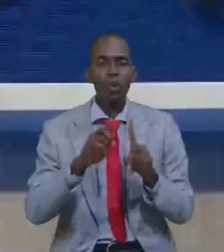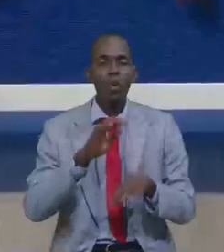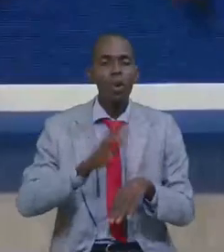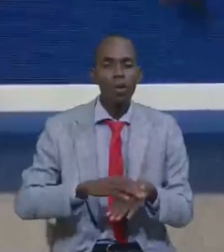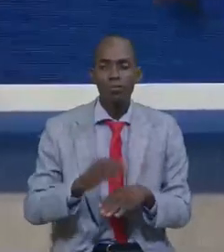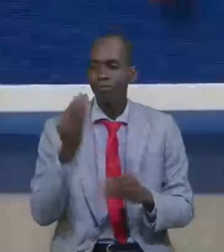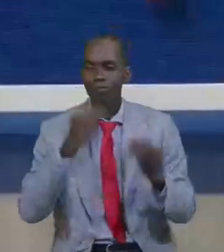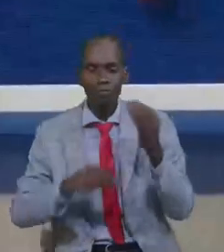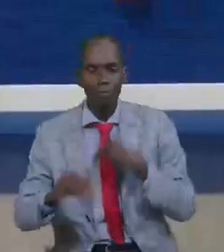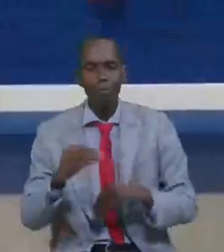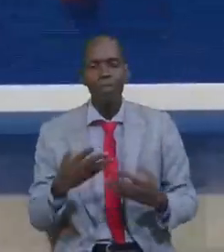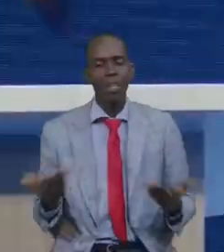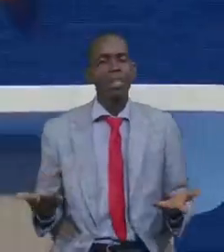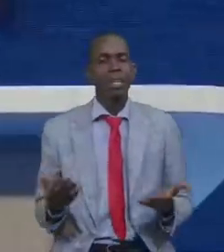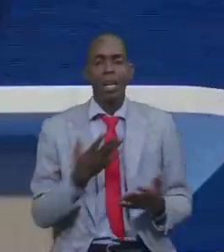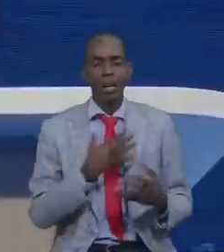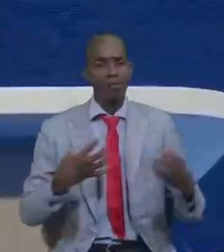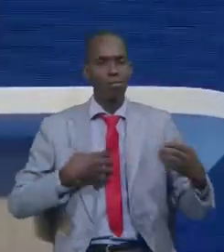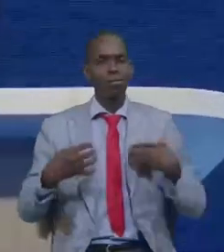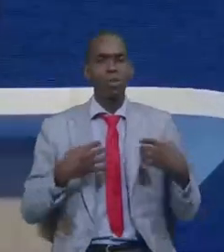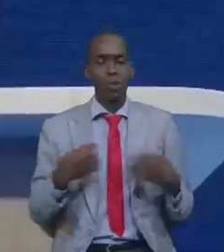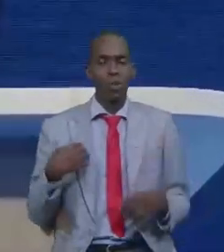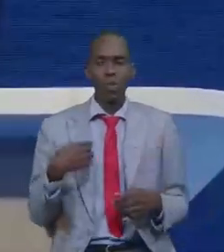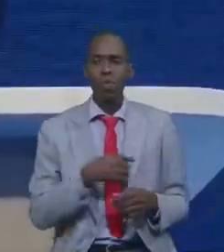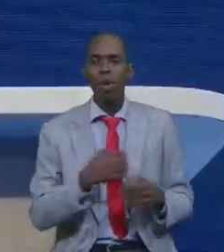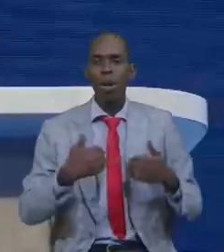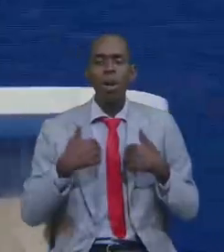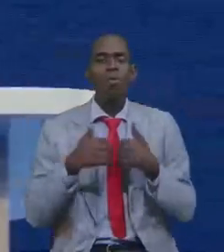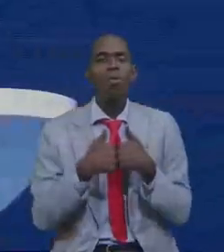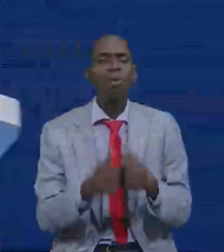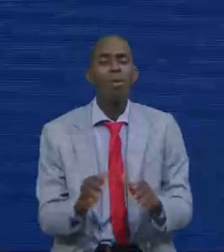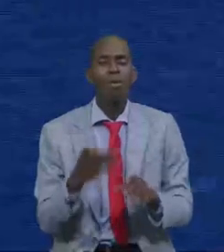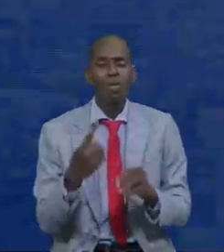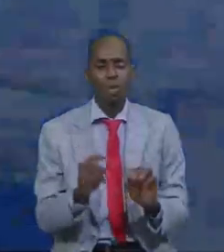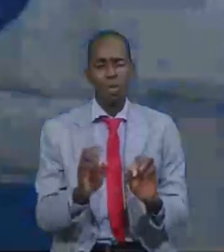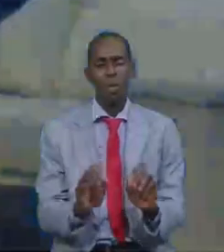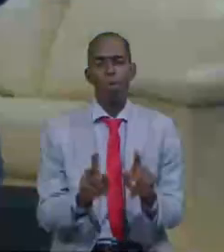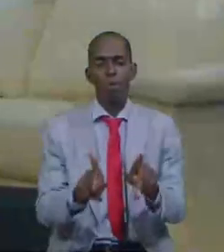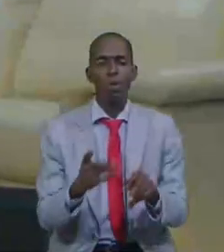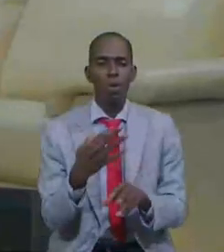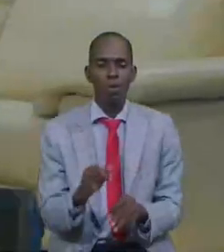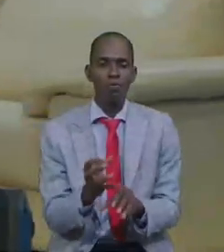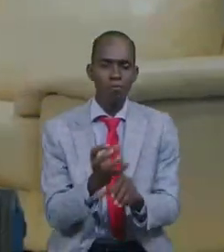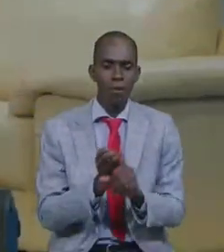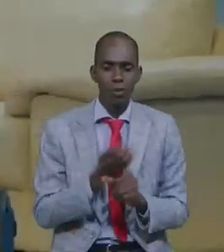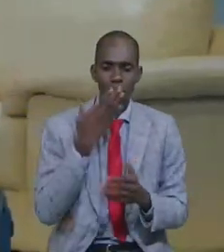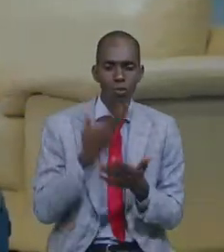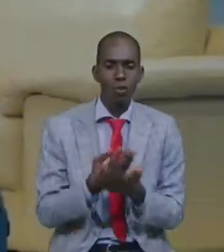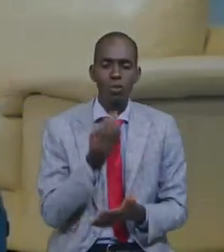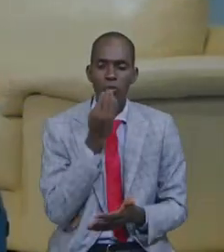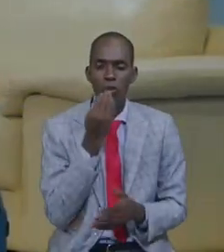perdu même la capacité d'avoir de bons repas. Ils ont dit qu'ils